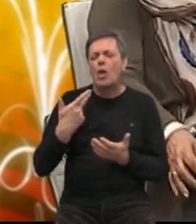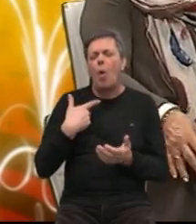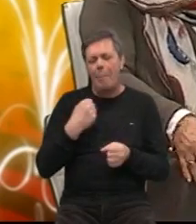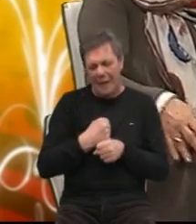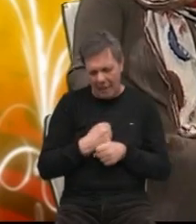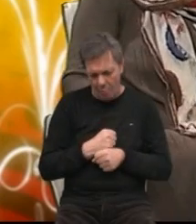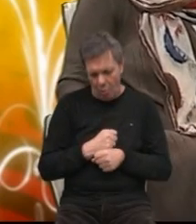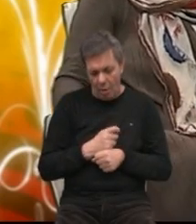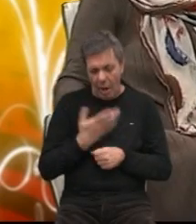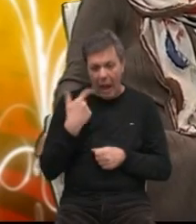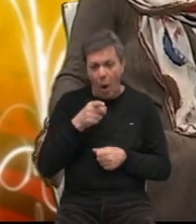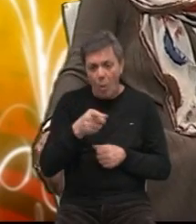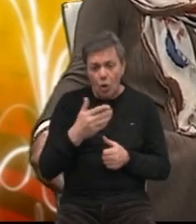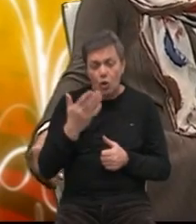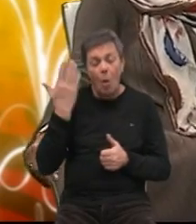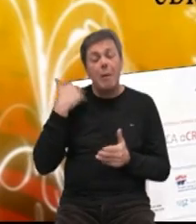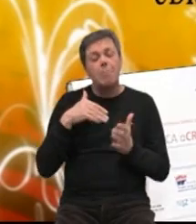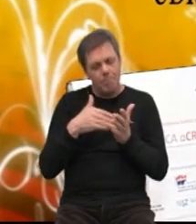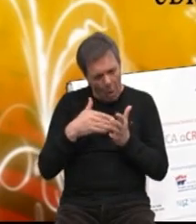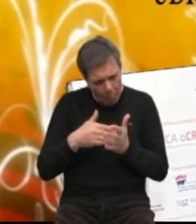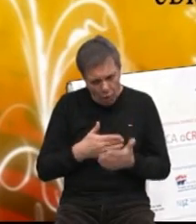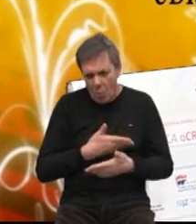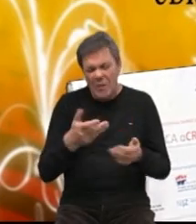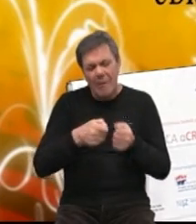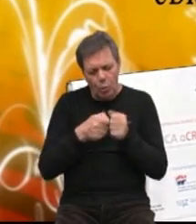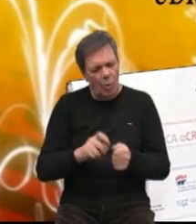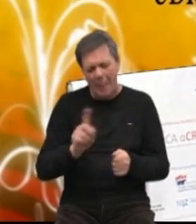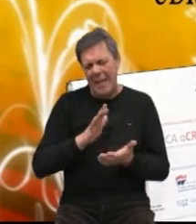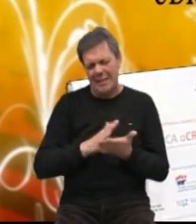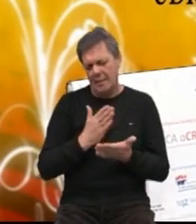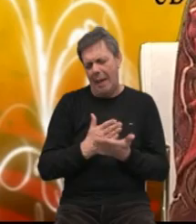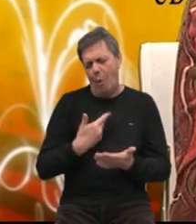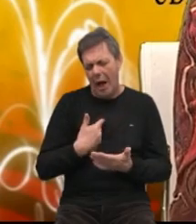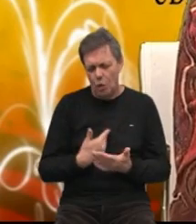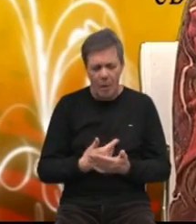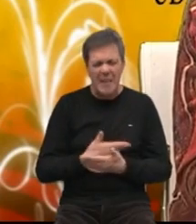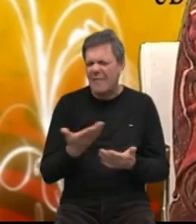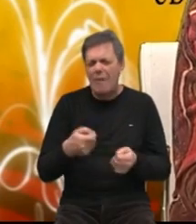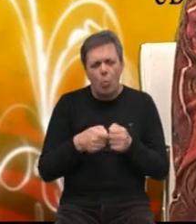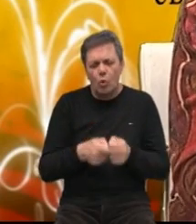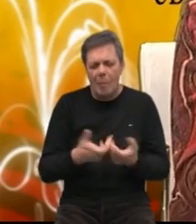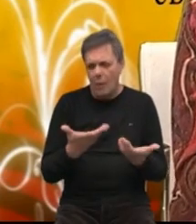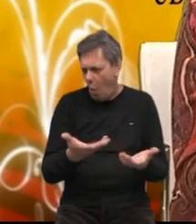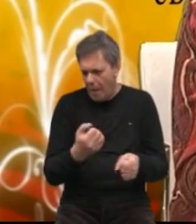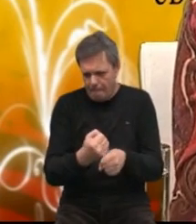A ono što bi bilo potrebno svim udrugama, ne samo našim, nego svim udrugama koje se bave